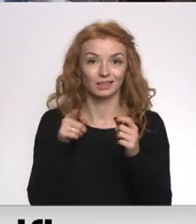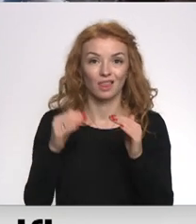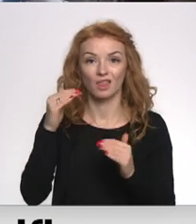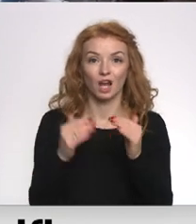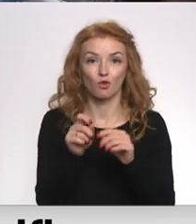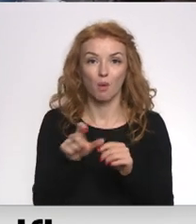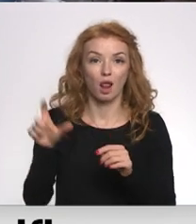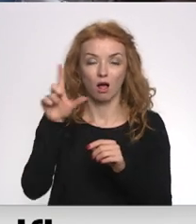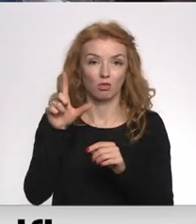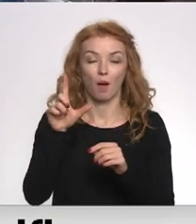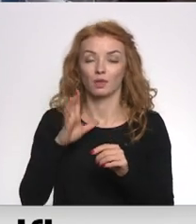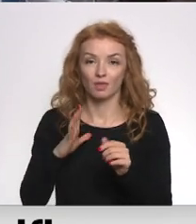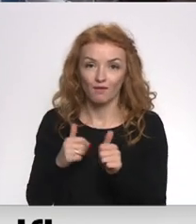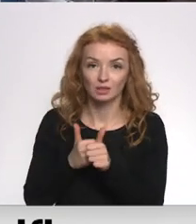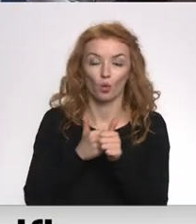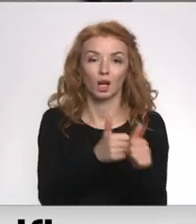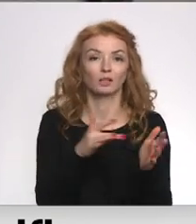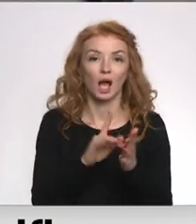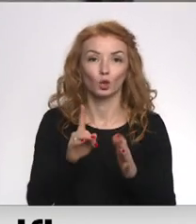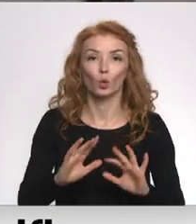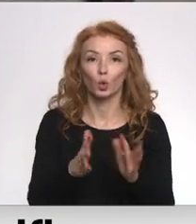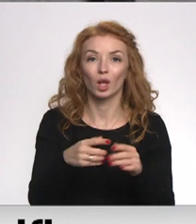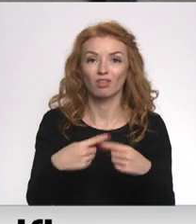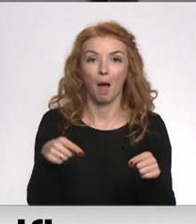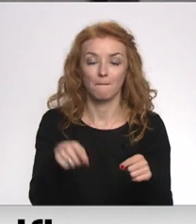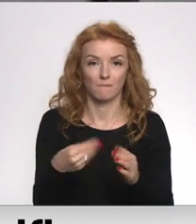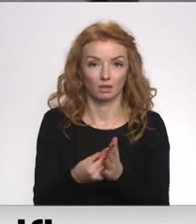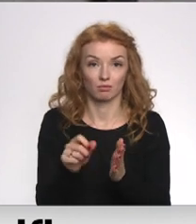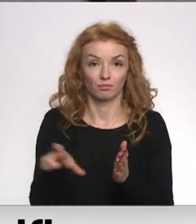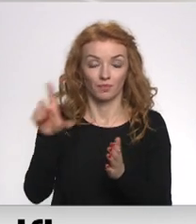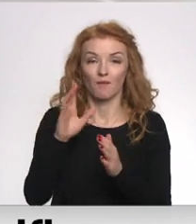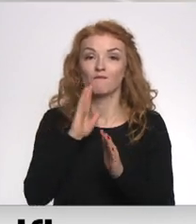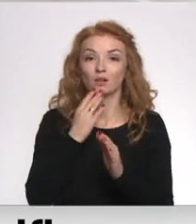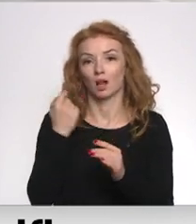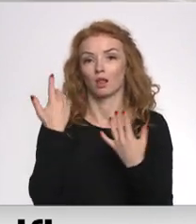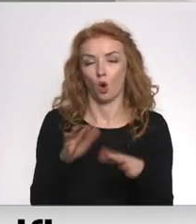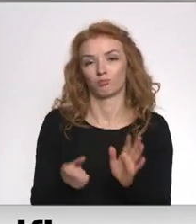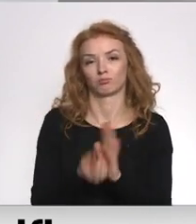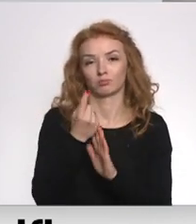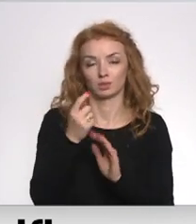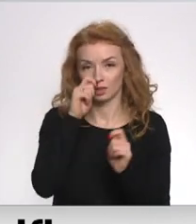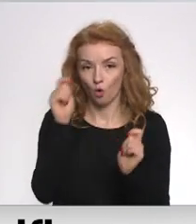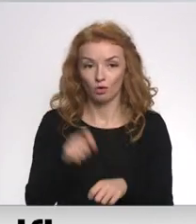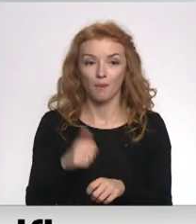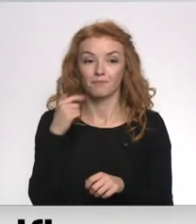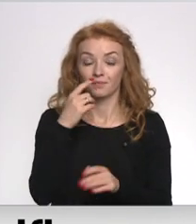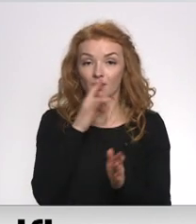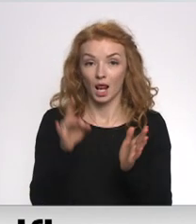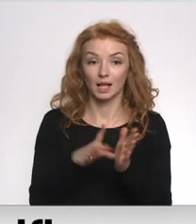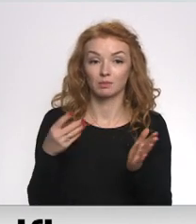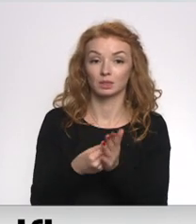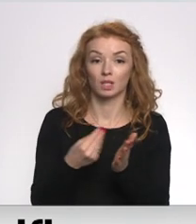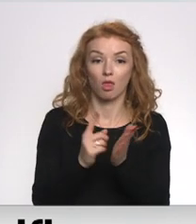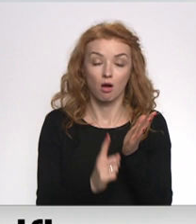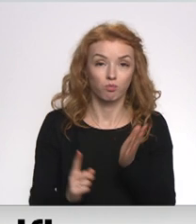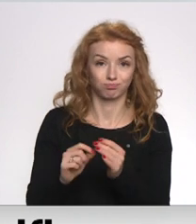palielinājums netiek līdzi kurināmā izmaksu kāpumam, tāpēc zaudējumi radušies jau vasarā. Elektrības cenas ir augšā un arī kurināmais mums